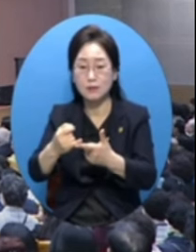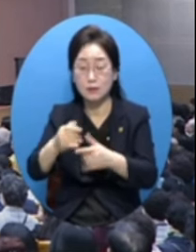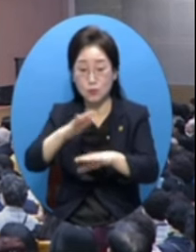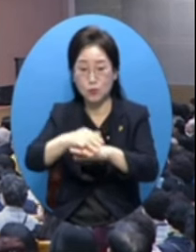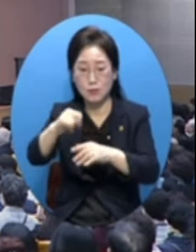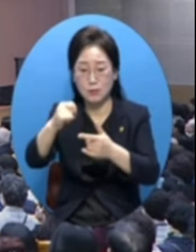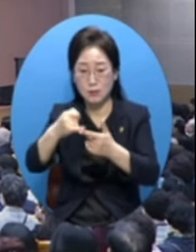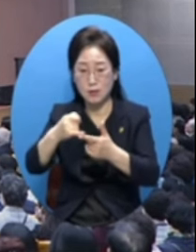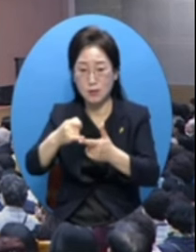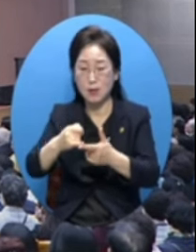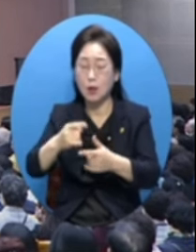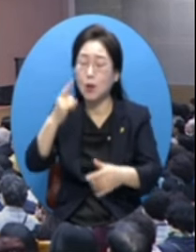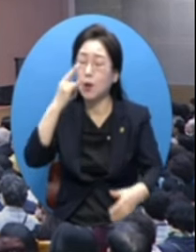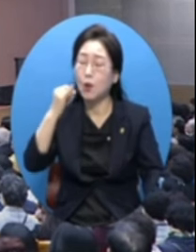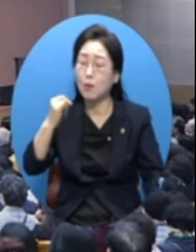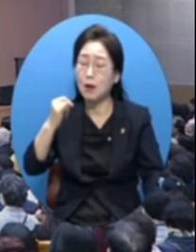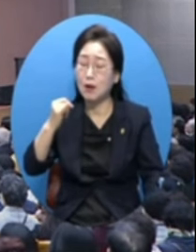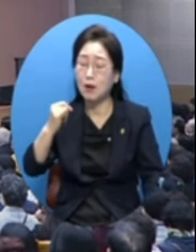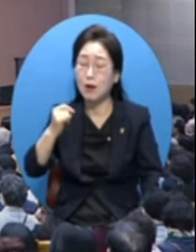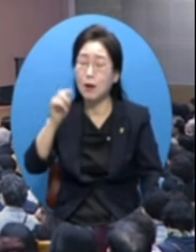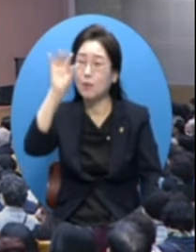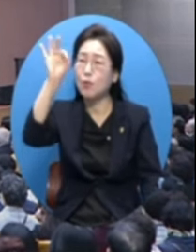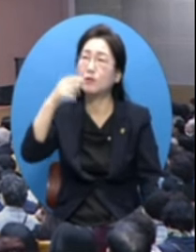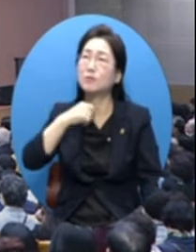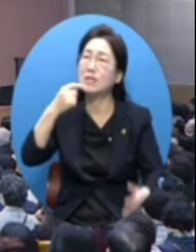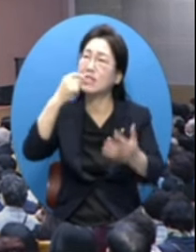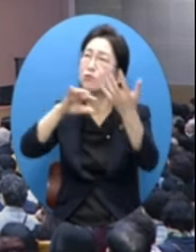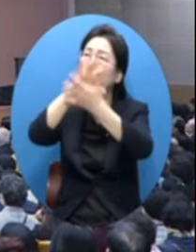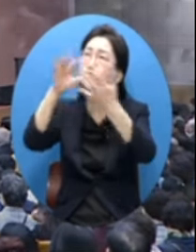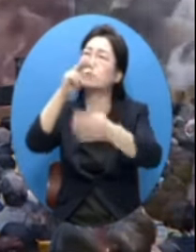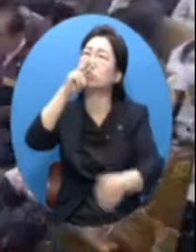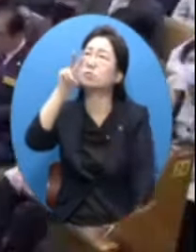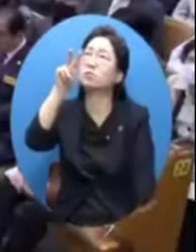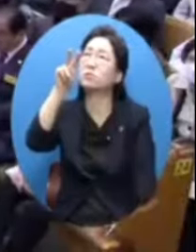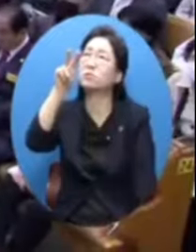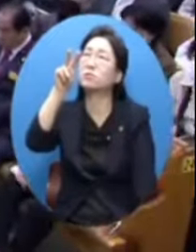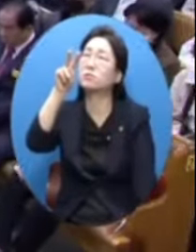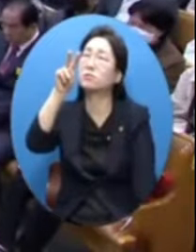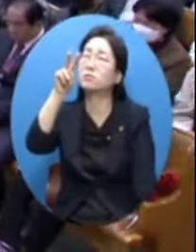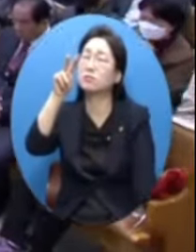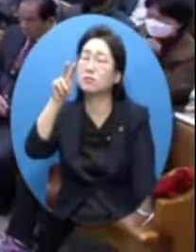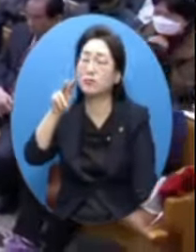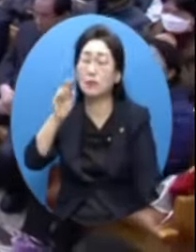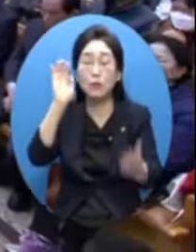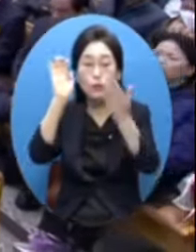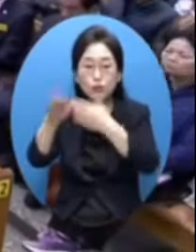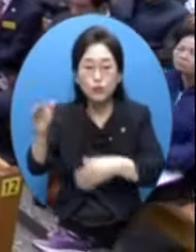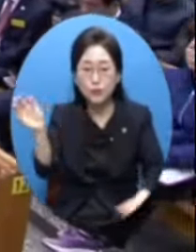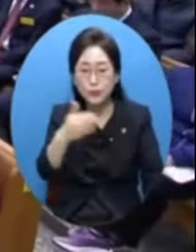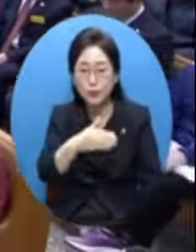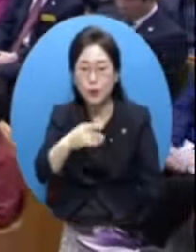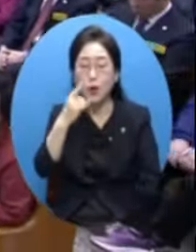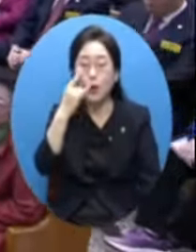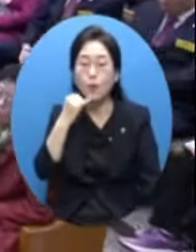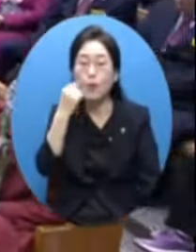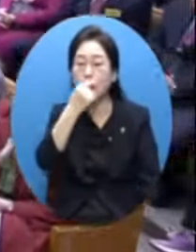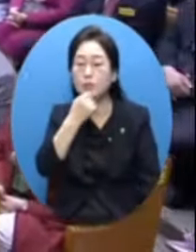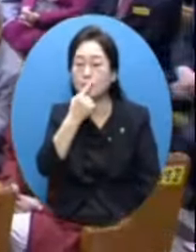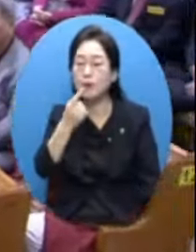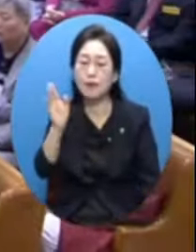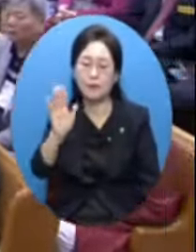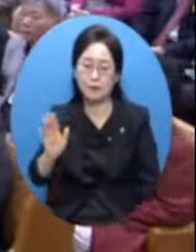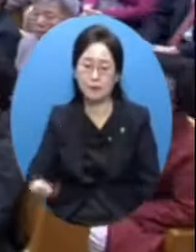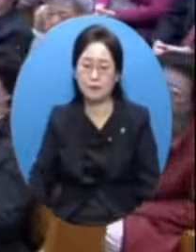생활을 받아 구름을 위를 늘 멍하니 쳐다본다고 했습니다. 그 후로 아이들은 다시는 엄마라는 말을 입에서 담지 않았다고